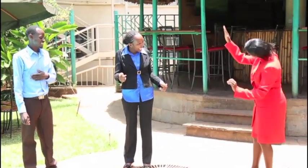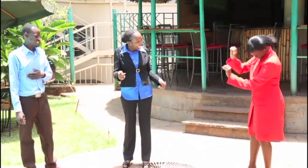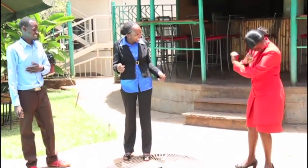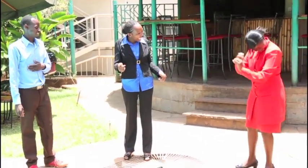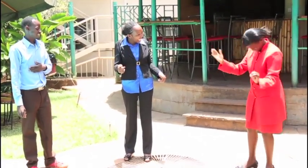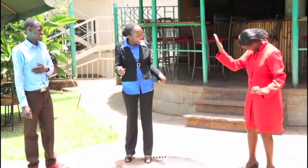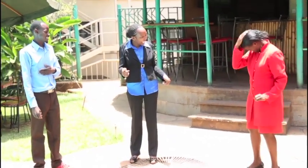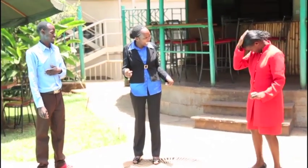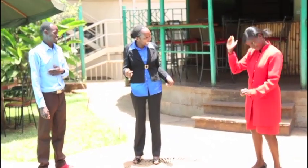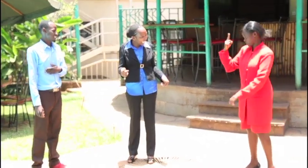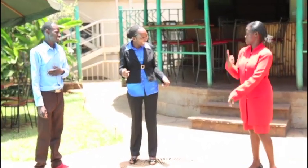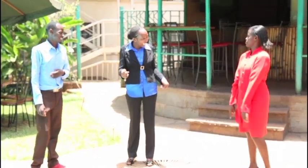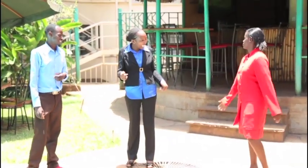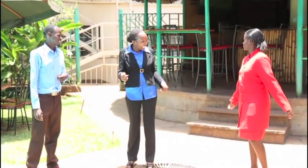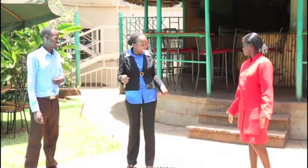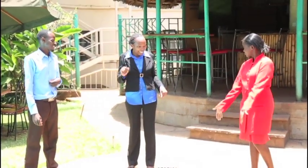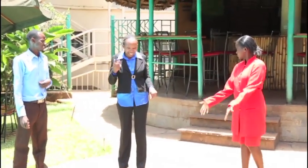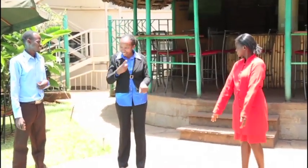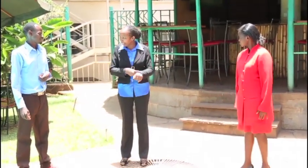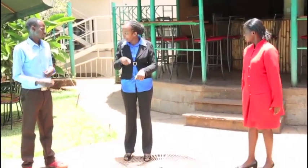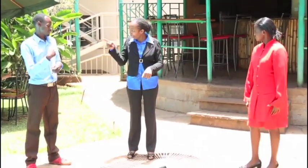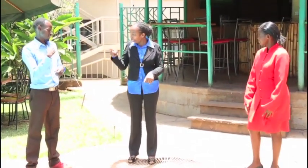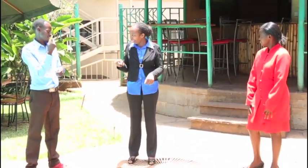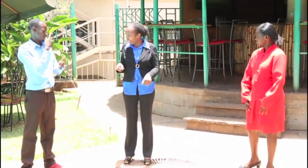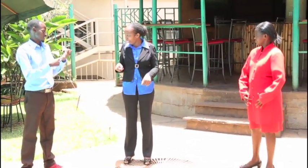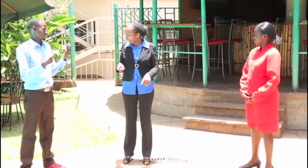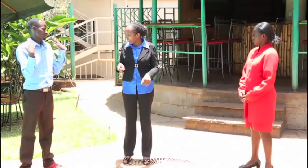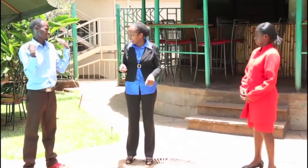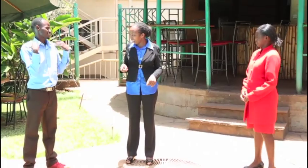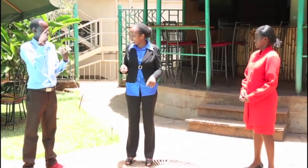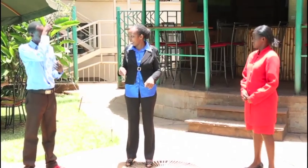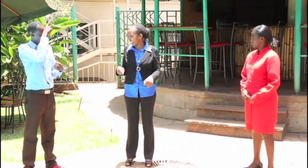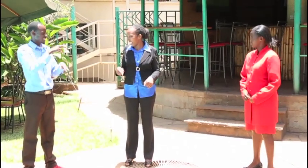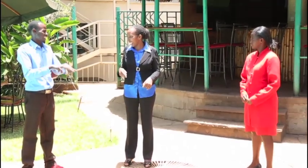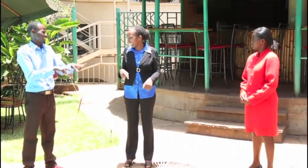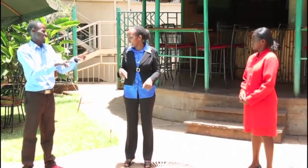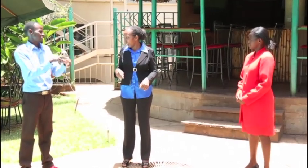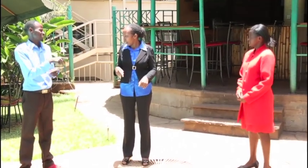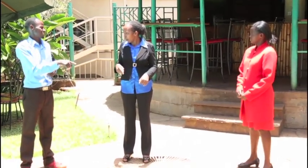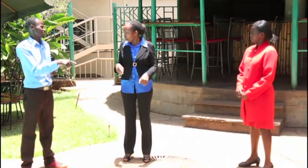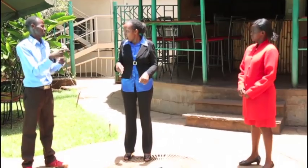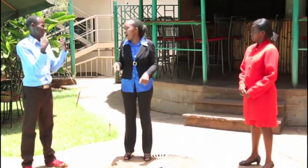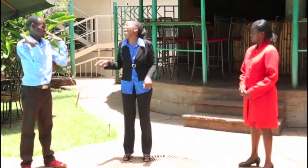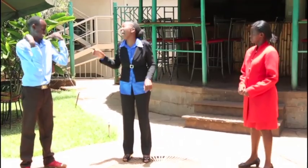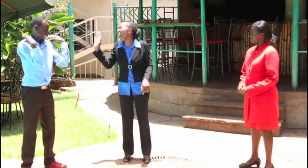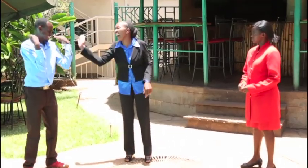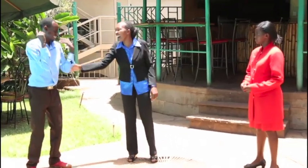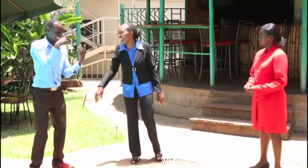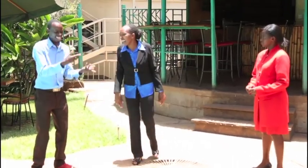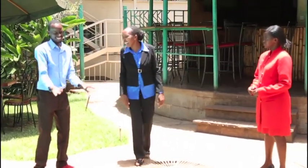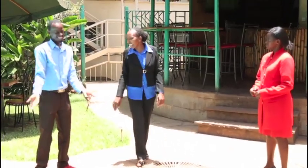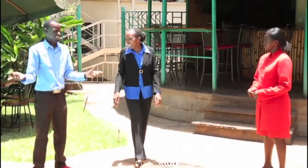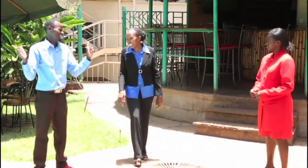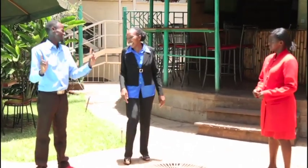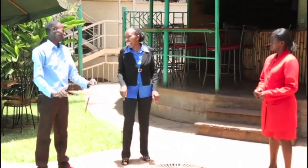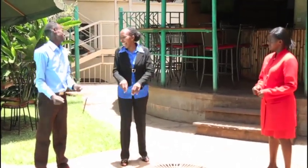Na mtoto ukilia anaweza kuwa na shida, ni vizuri kumpeleka hospitali mapema for early intervention na maybe for